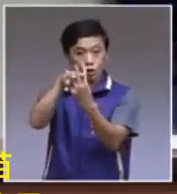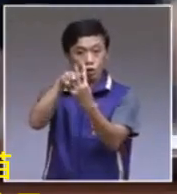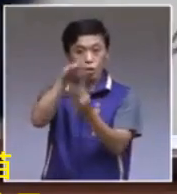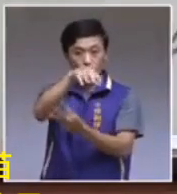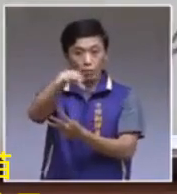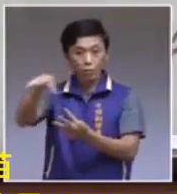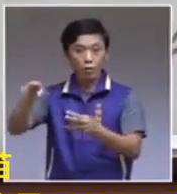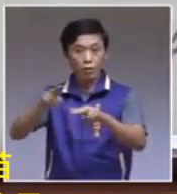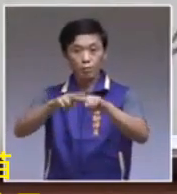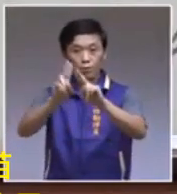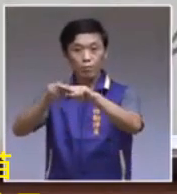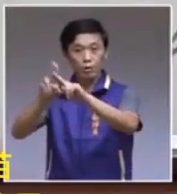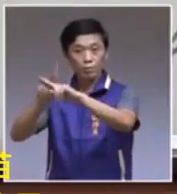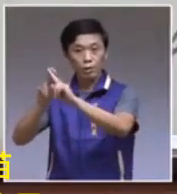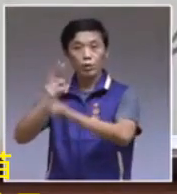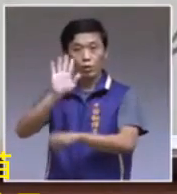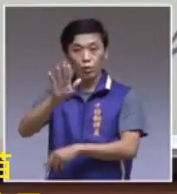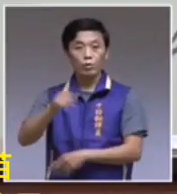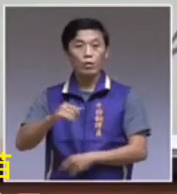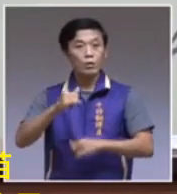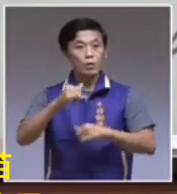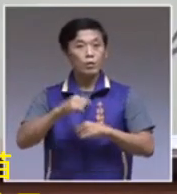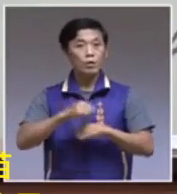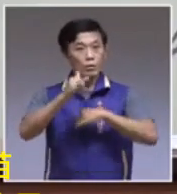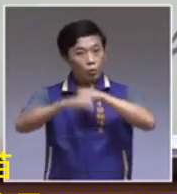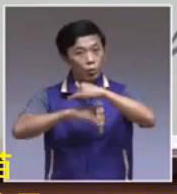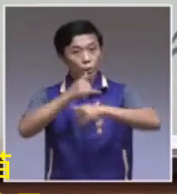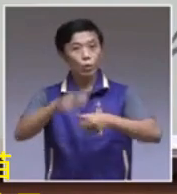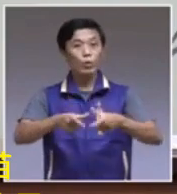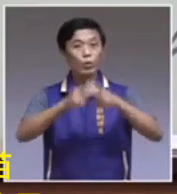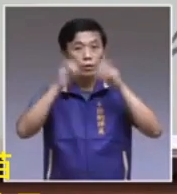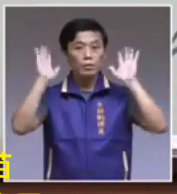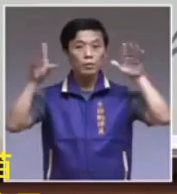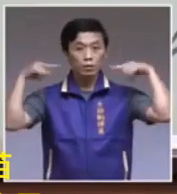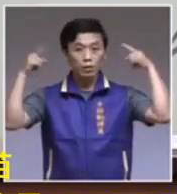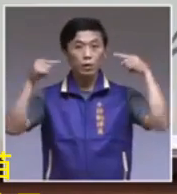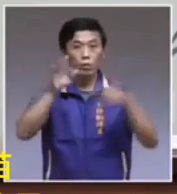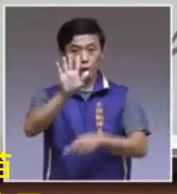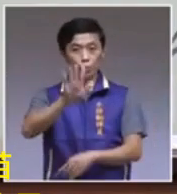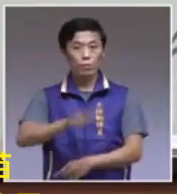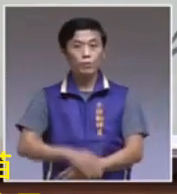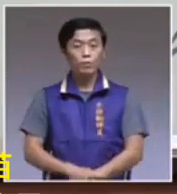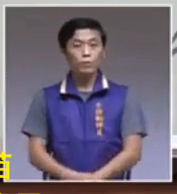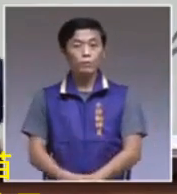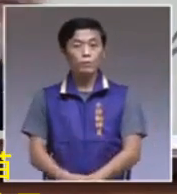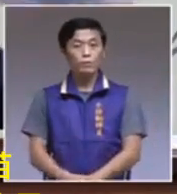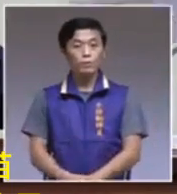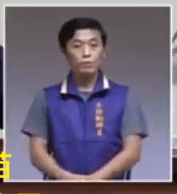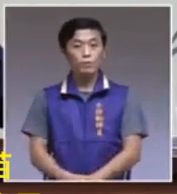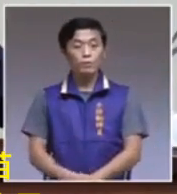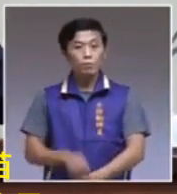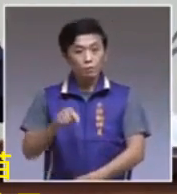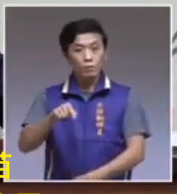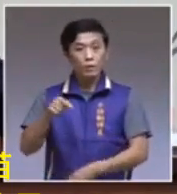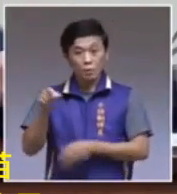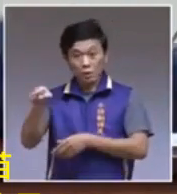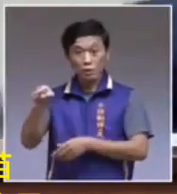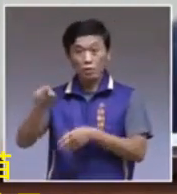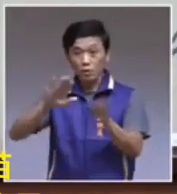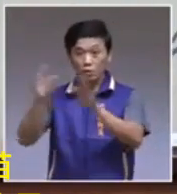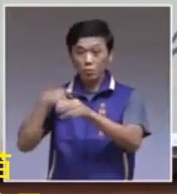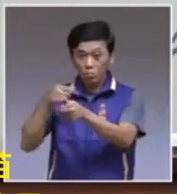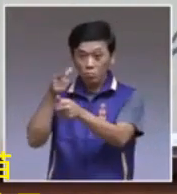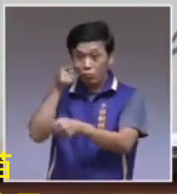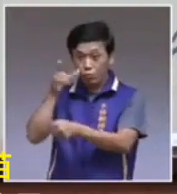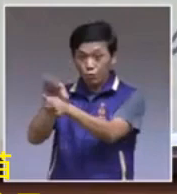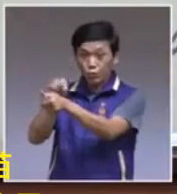解禁，慢慢恢复正常的生活哈。那这个其实也是我们努力的一个目